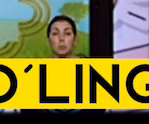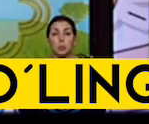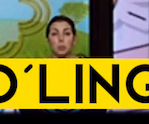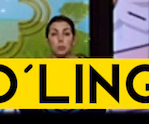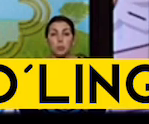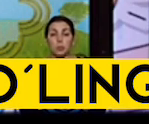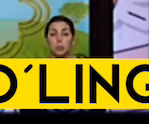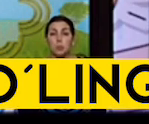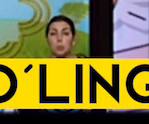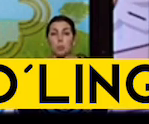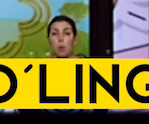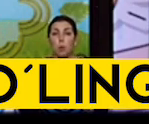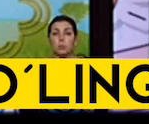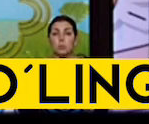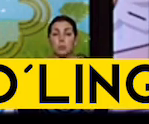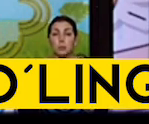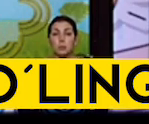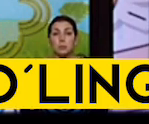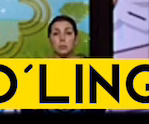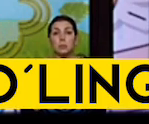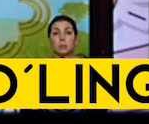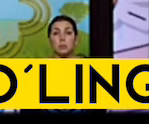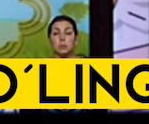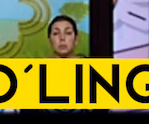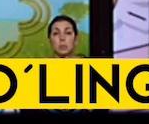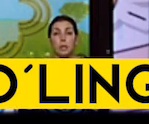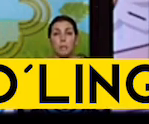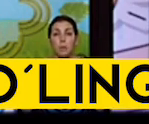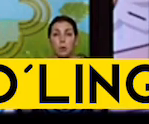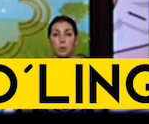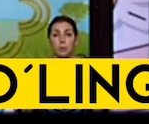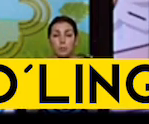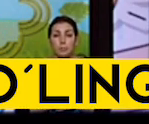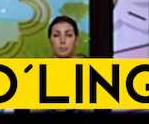Sen postidan judo qil, somoni senga foyda.